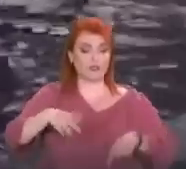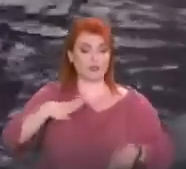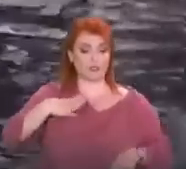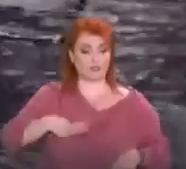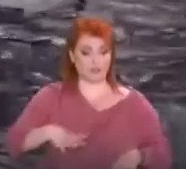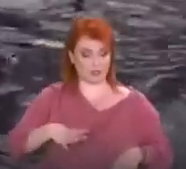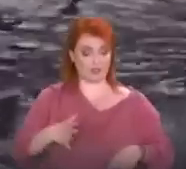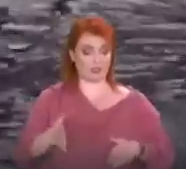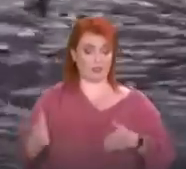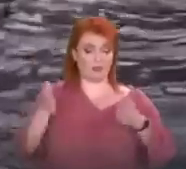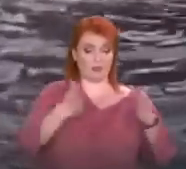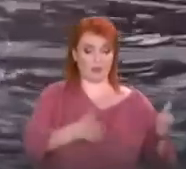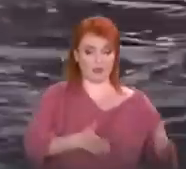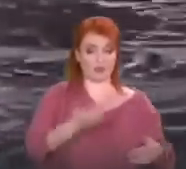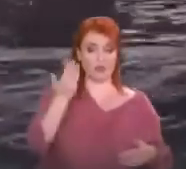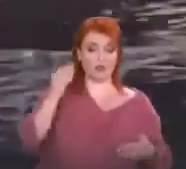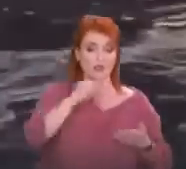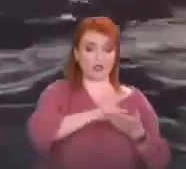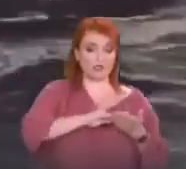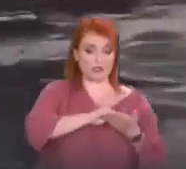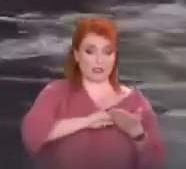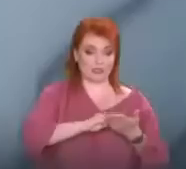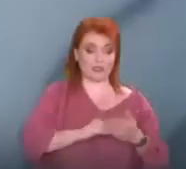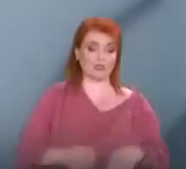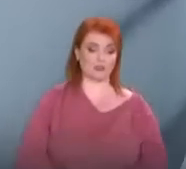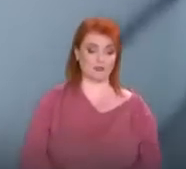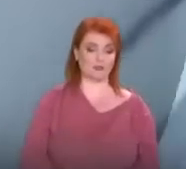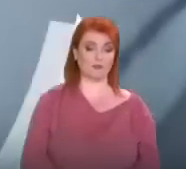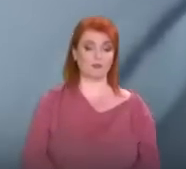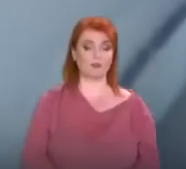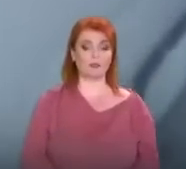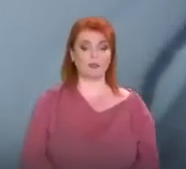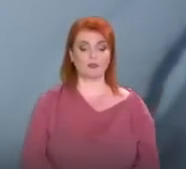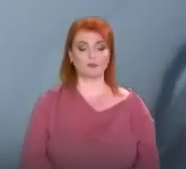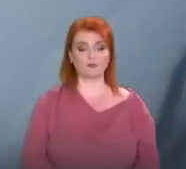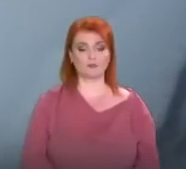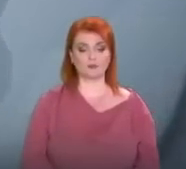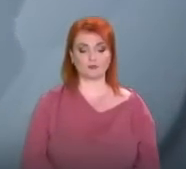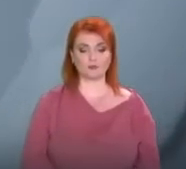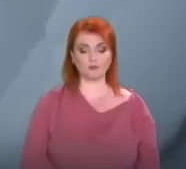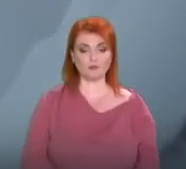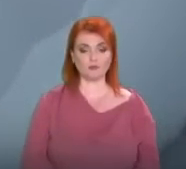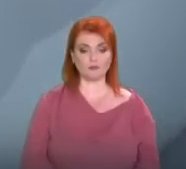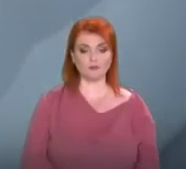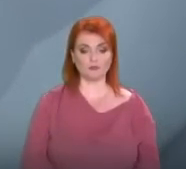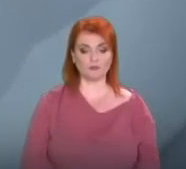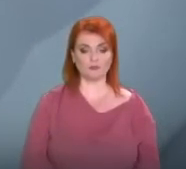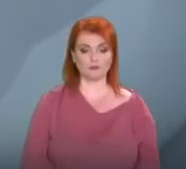anuleze primul antrenament înaintea noului sezon.